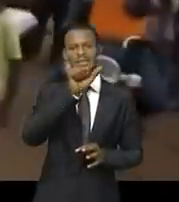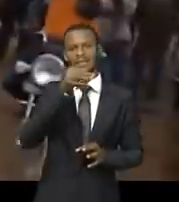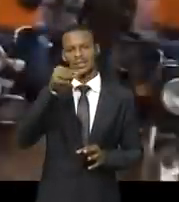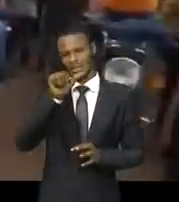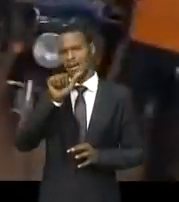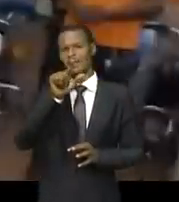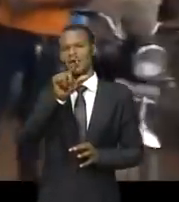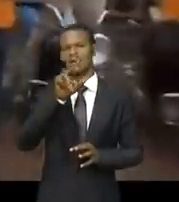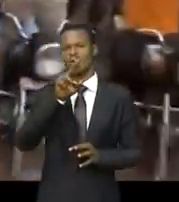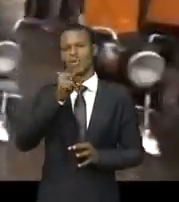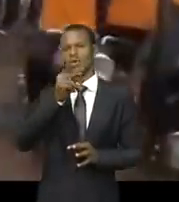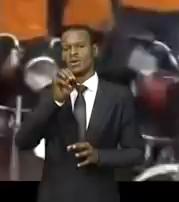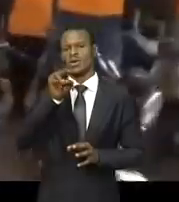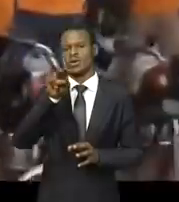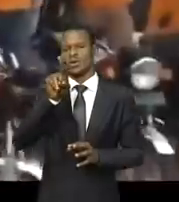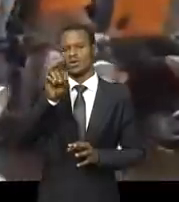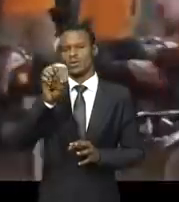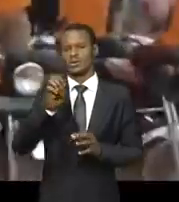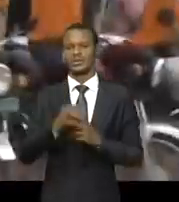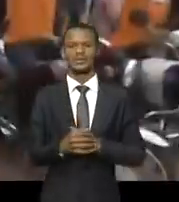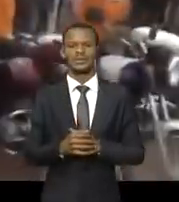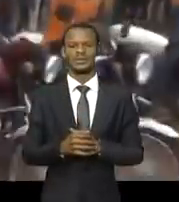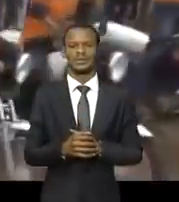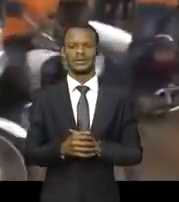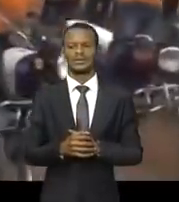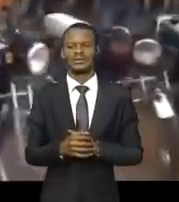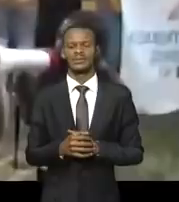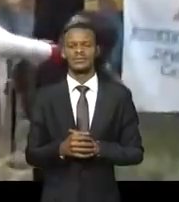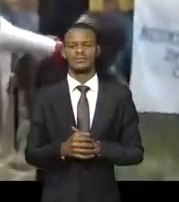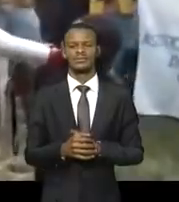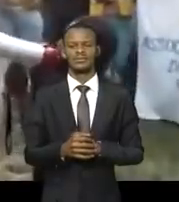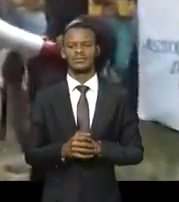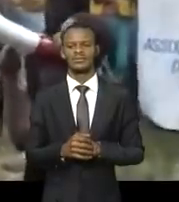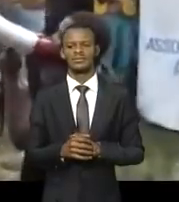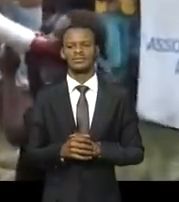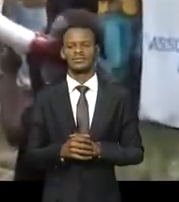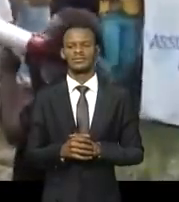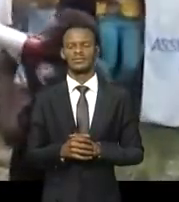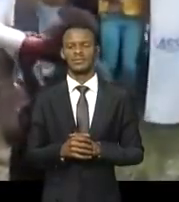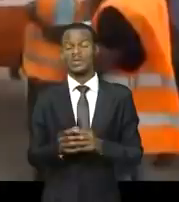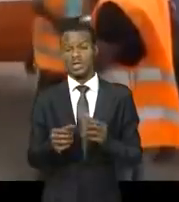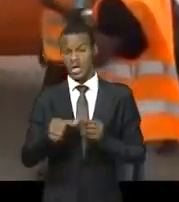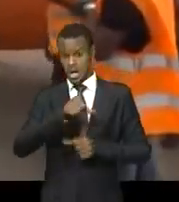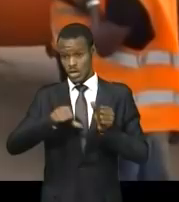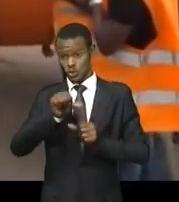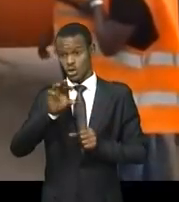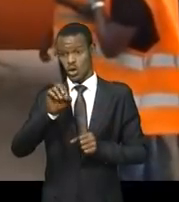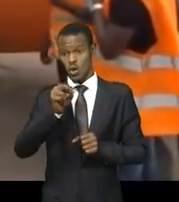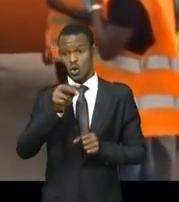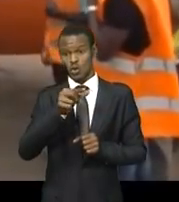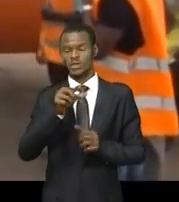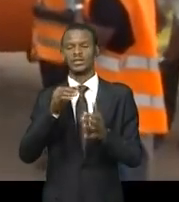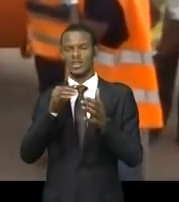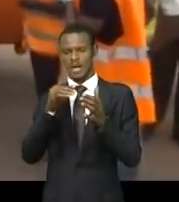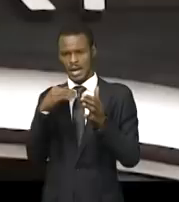politique digne fils du coin et président national de l'ONG Yamewa Développement Yamed Asbel en sigle, accueilli en liesse lors de son arrivée à